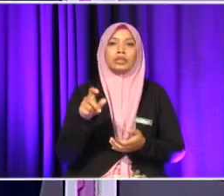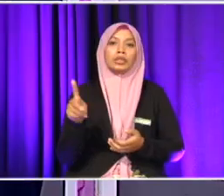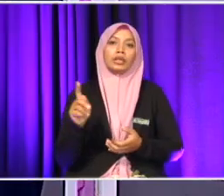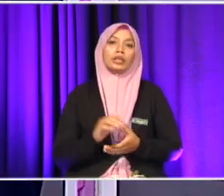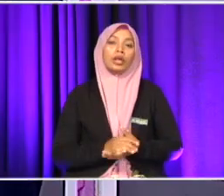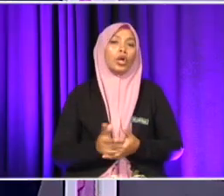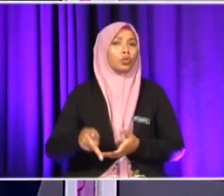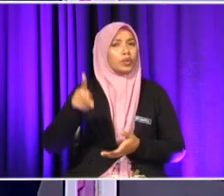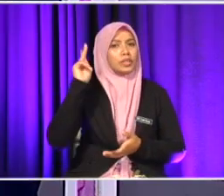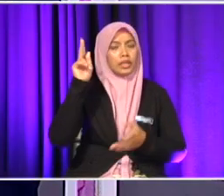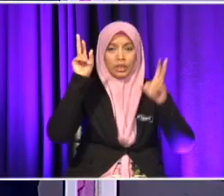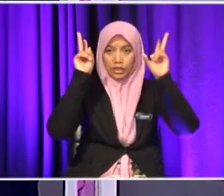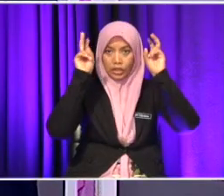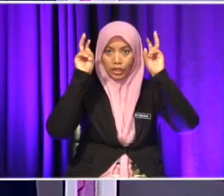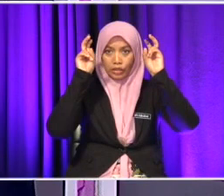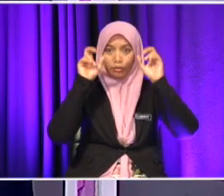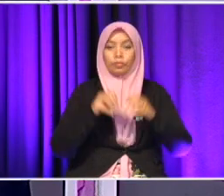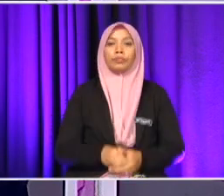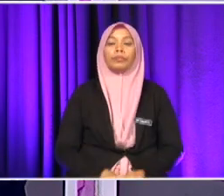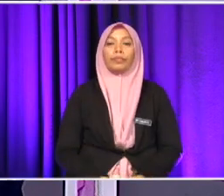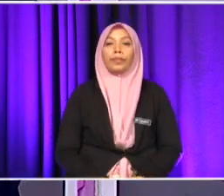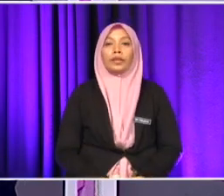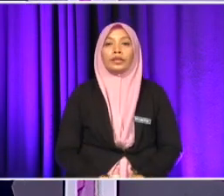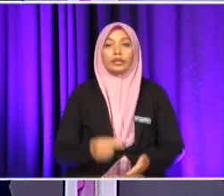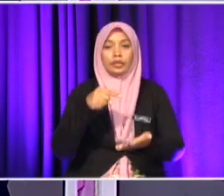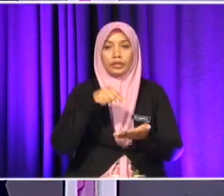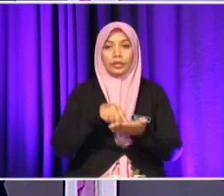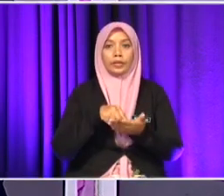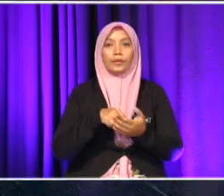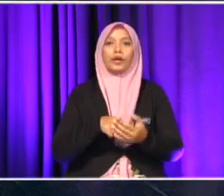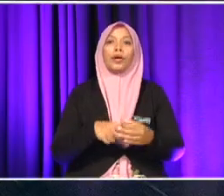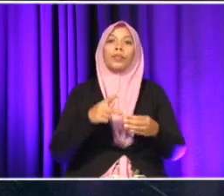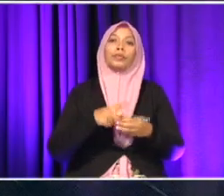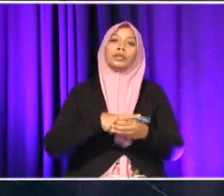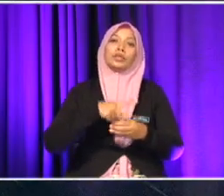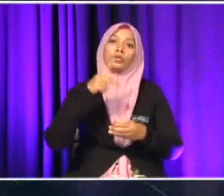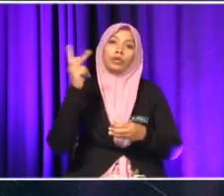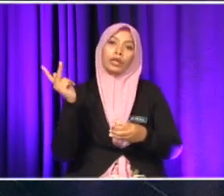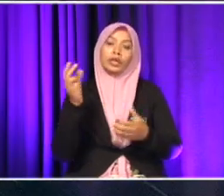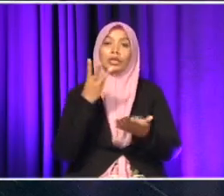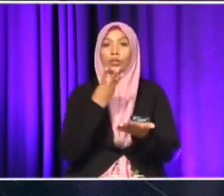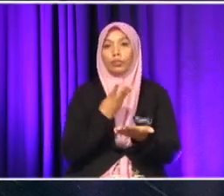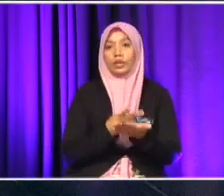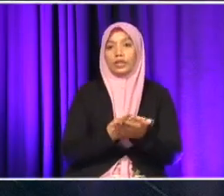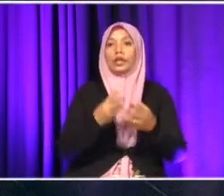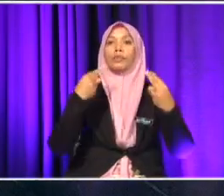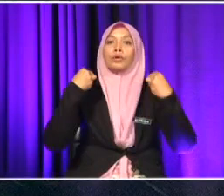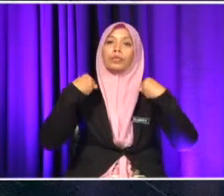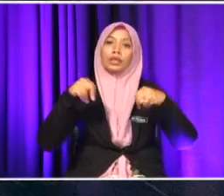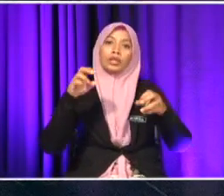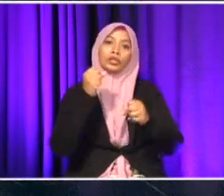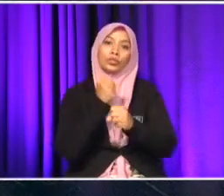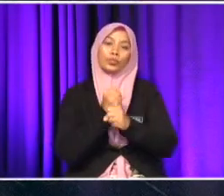menguasai tajuk fungsian dalam perniagaan yang penting pengeluaran keuangan pemasaran semua